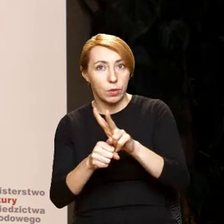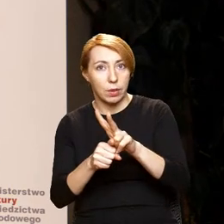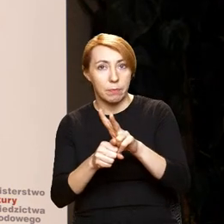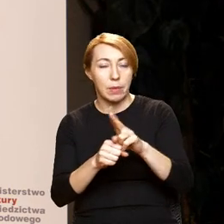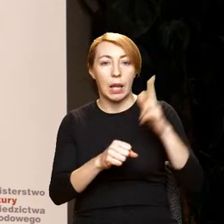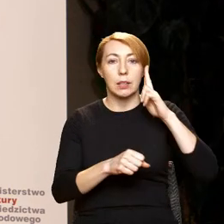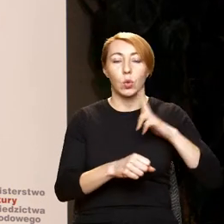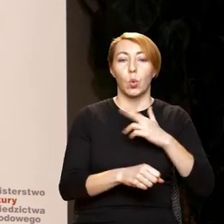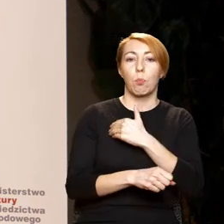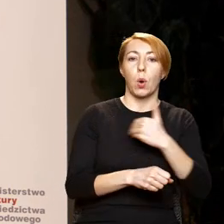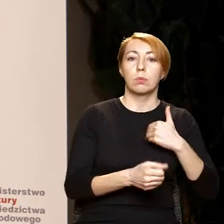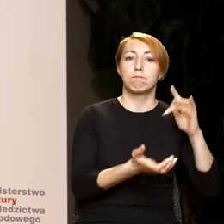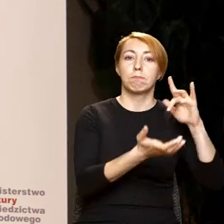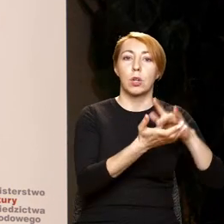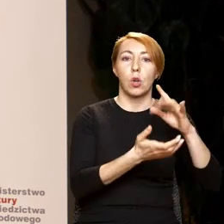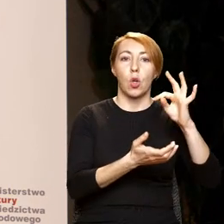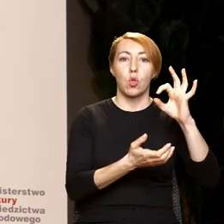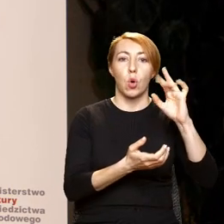Instytut Polski w Tokio